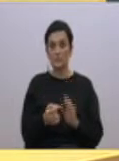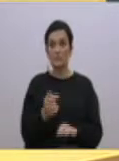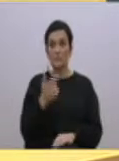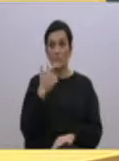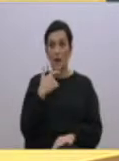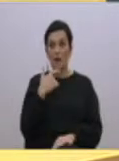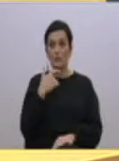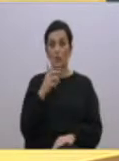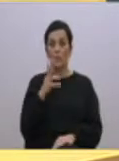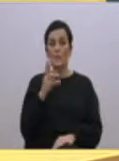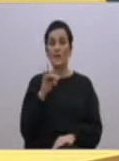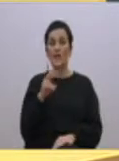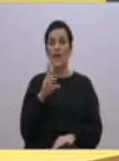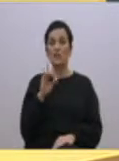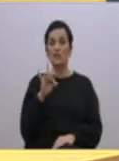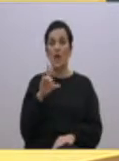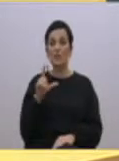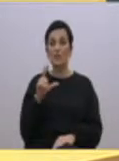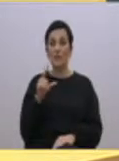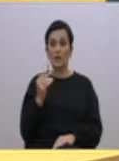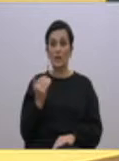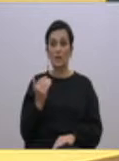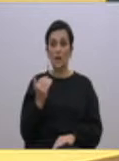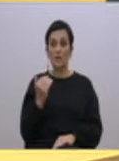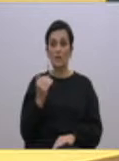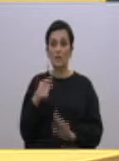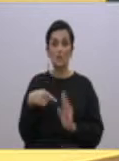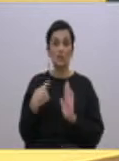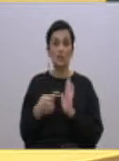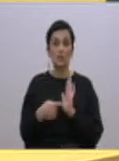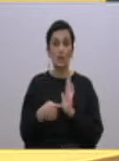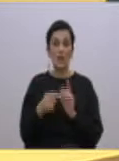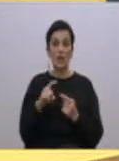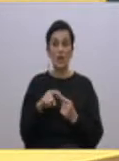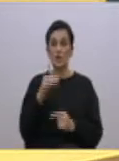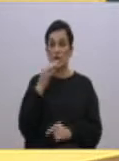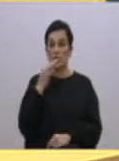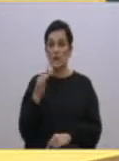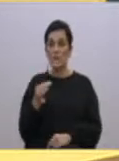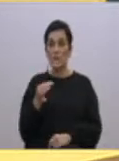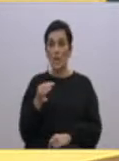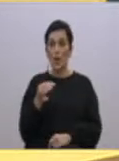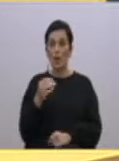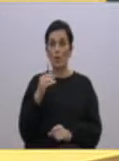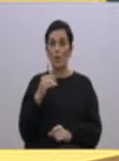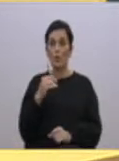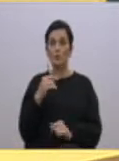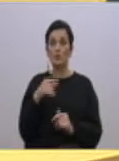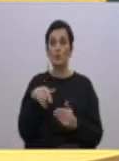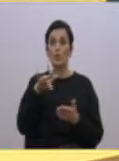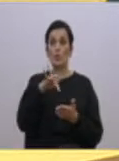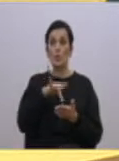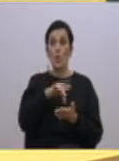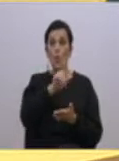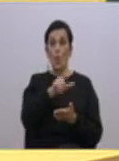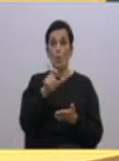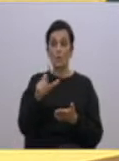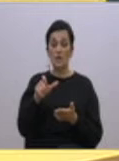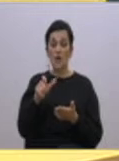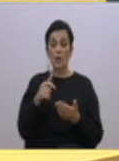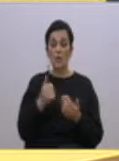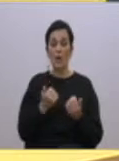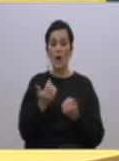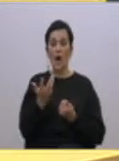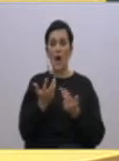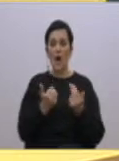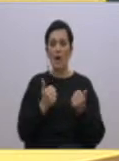Pardon, Mihail Sarjuladzis pasobs shekitkhas rat sheekheba, gipasukhebt rom momdevno mosakhlobis aghtsera dagigmilia